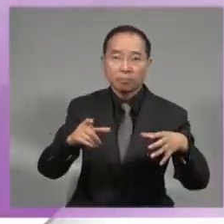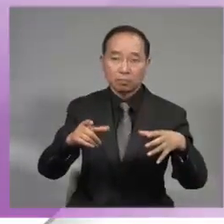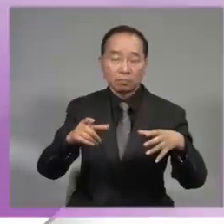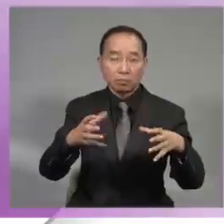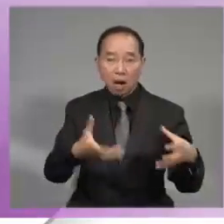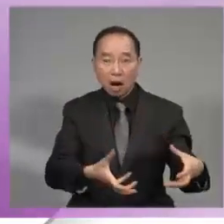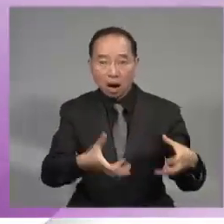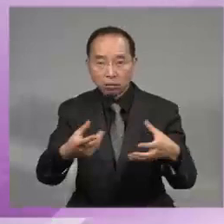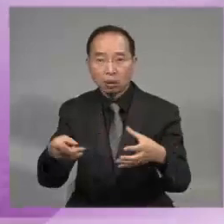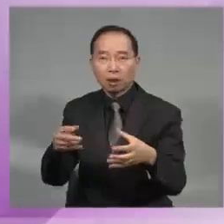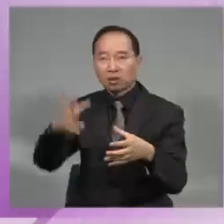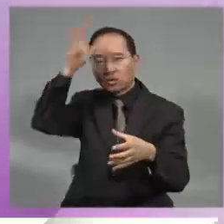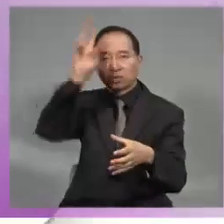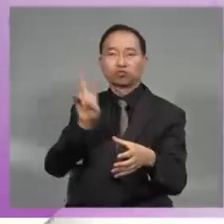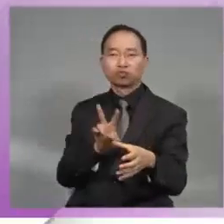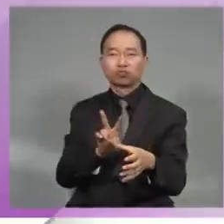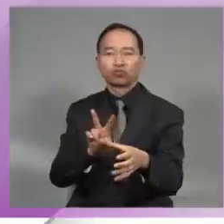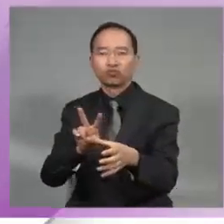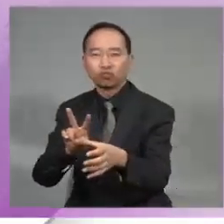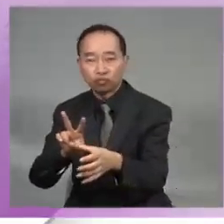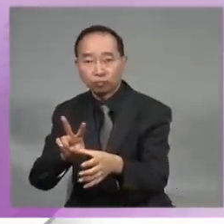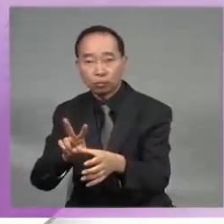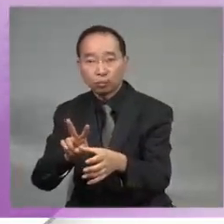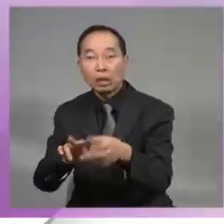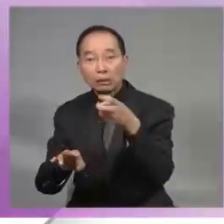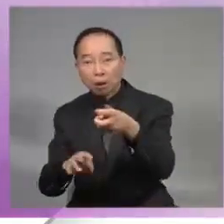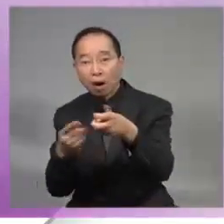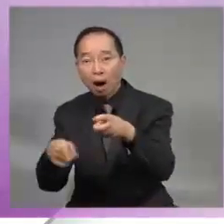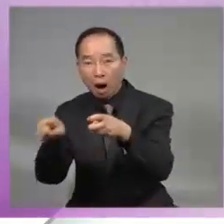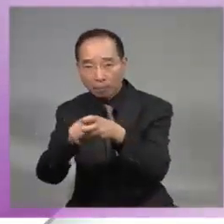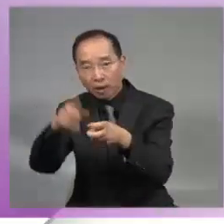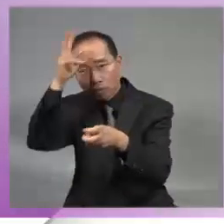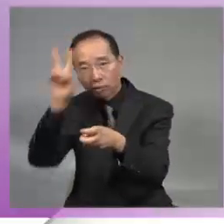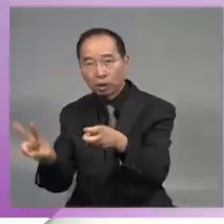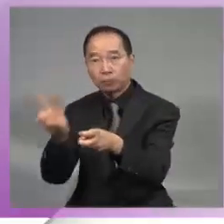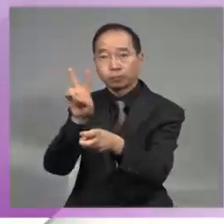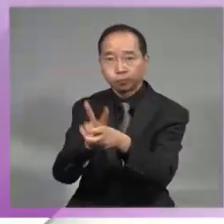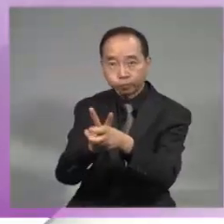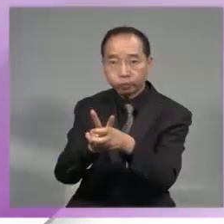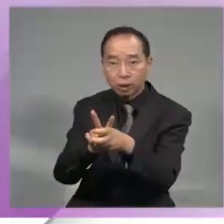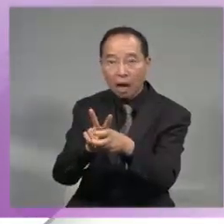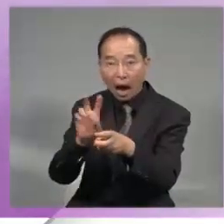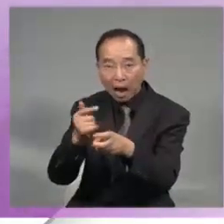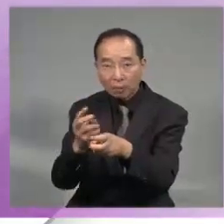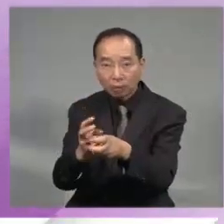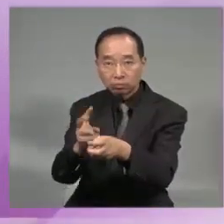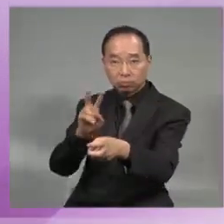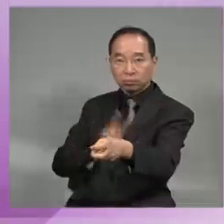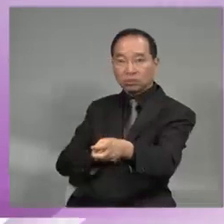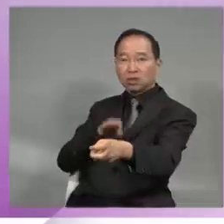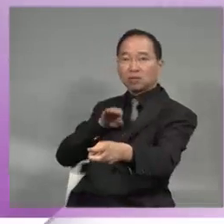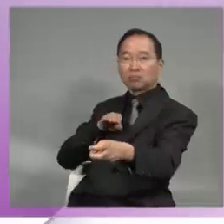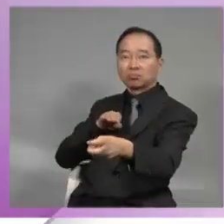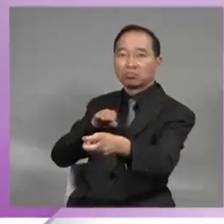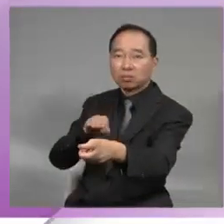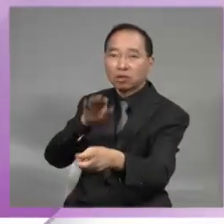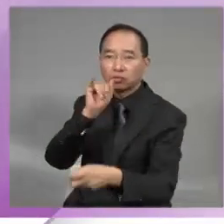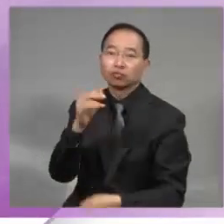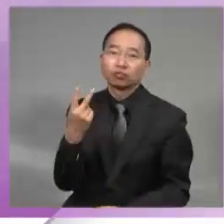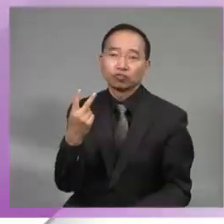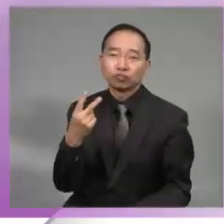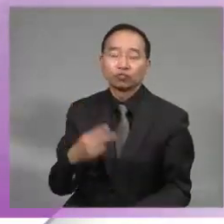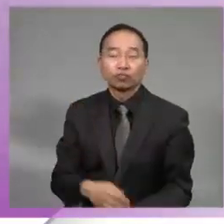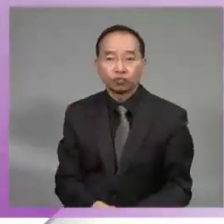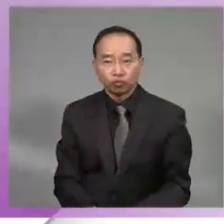동행을 하시는데요. 차량에 함께 탑승하실 수도 있고 또 그 사정에 따라서 차량으로 호송을 하실 수도 있습니다. 네네.